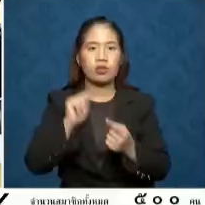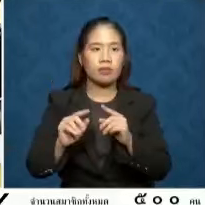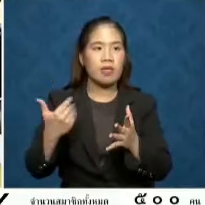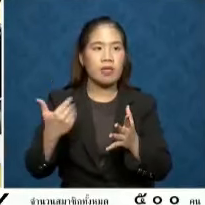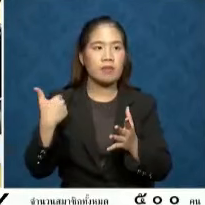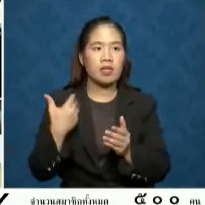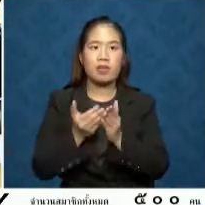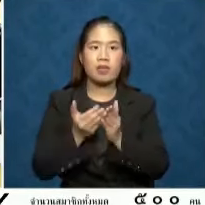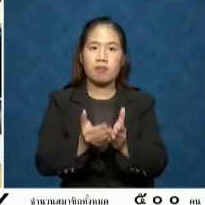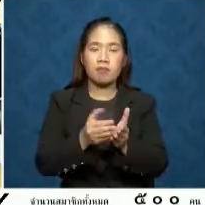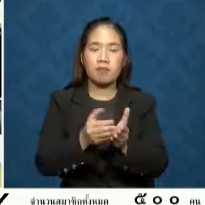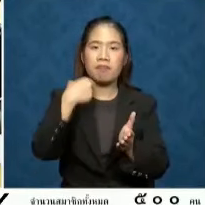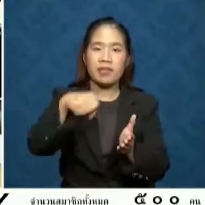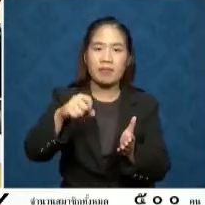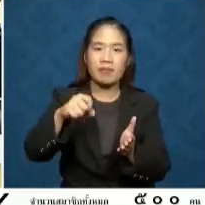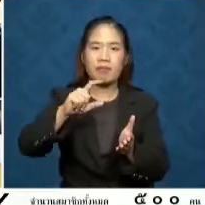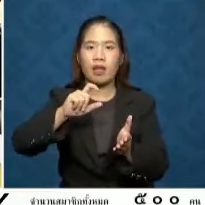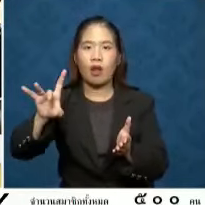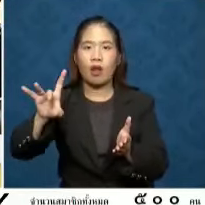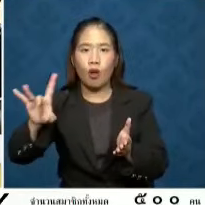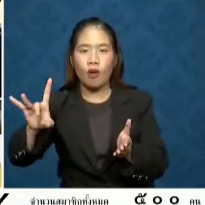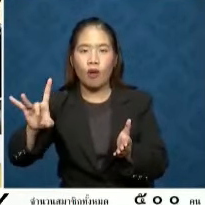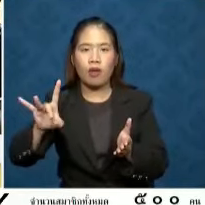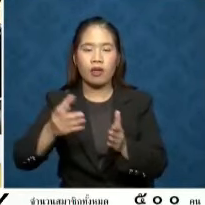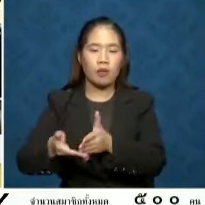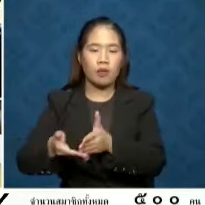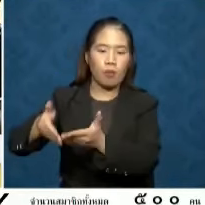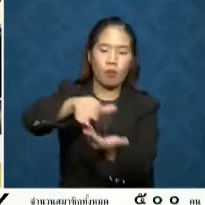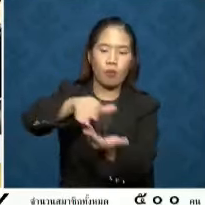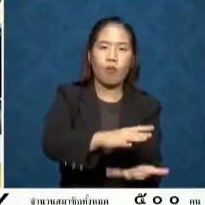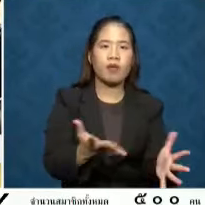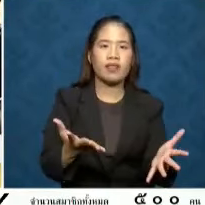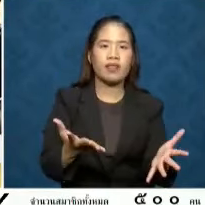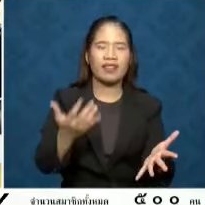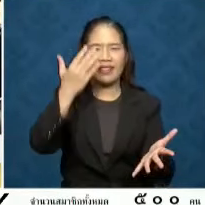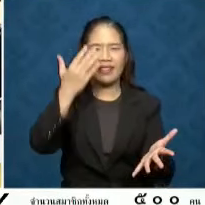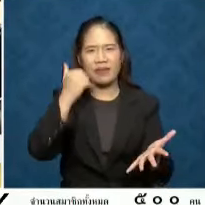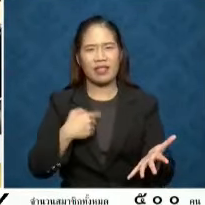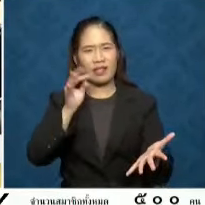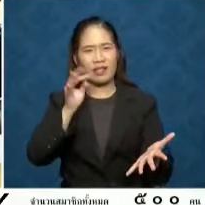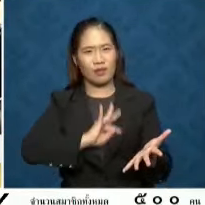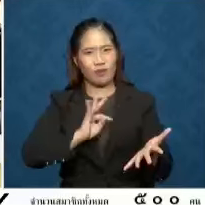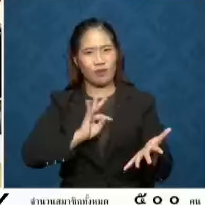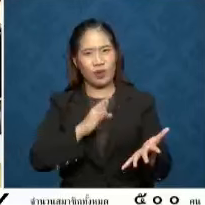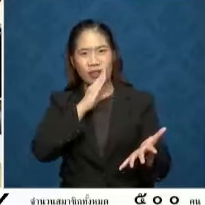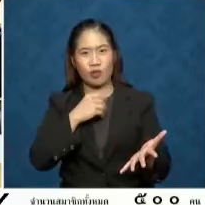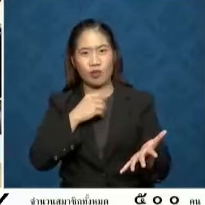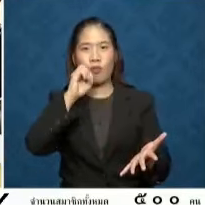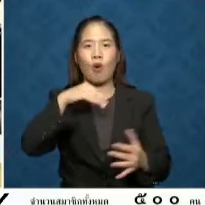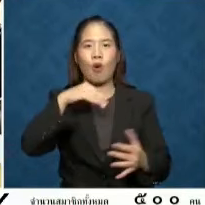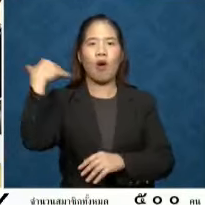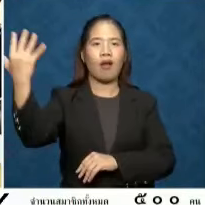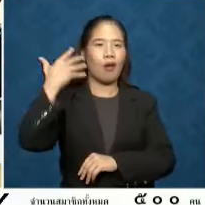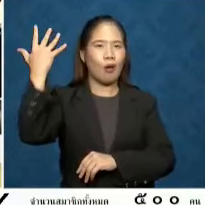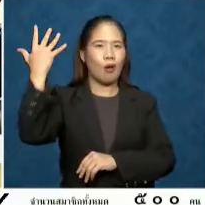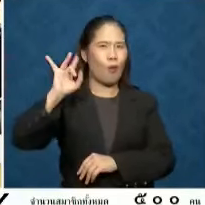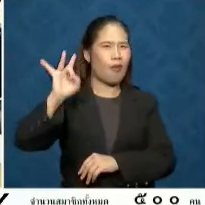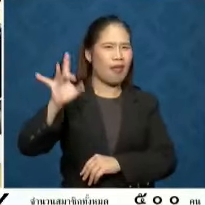100ลำในวันนั้นที่ไม่ล่มเพราะมันจะกระจอกเกินไปอ่ะถ้าท่านจะบอกว่าคลื่นลมทำให้เรือของท่านล่